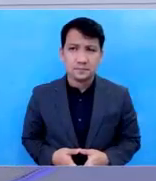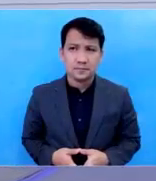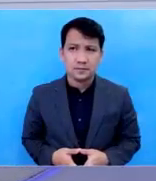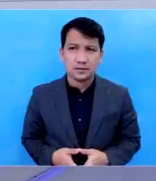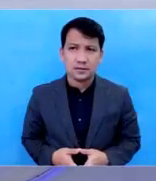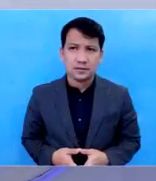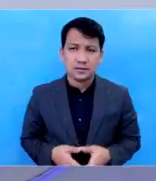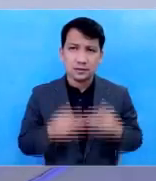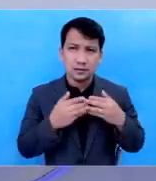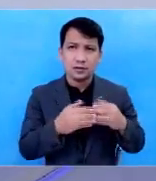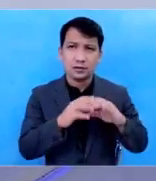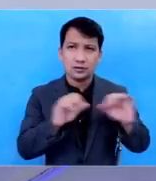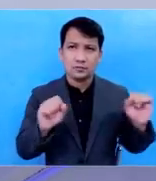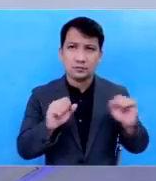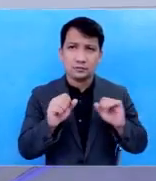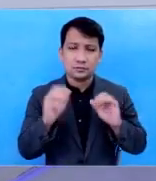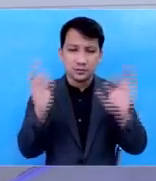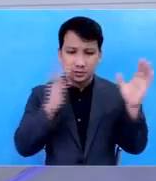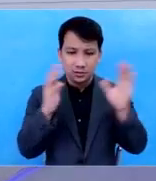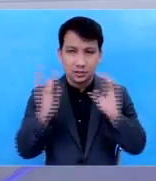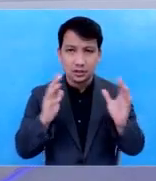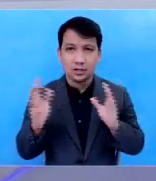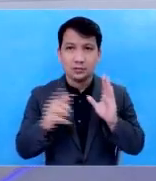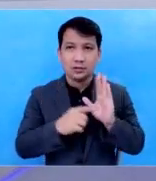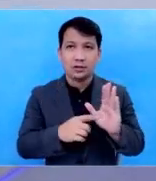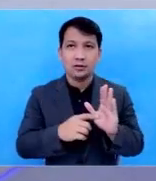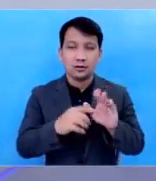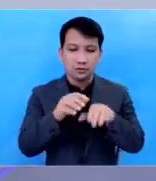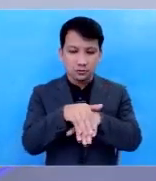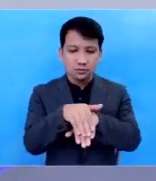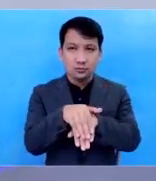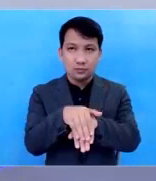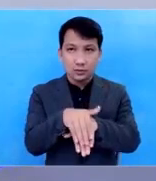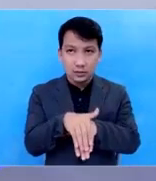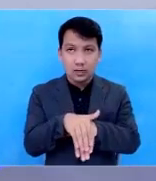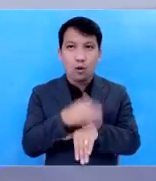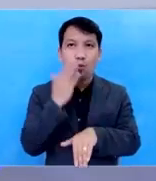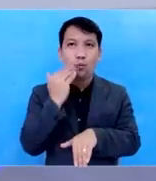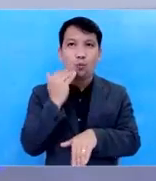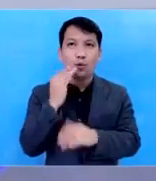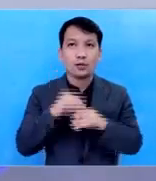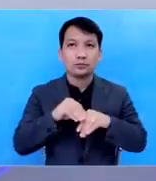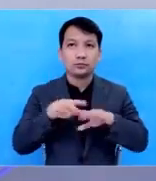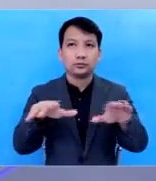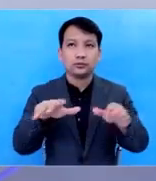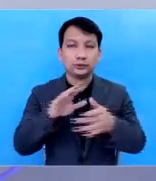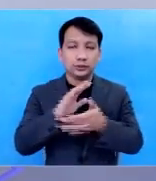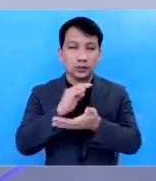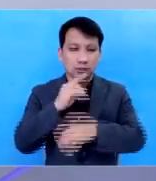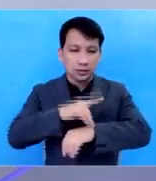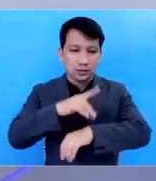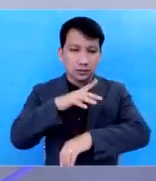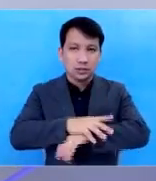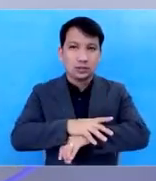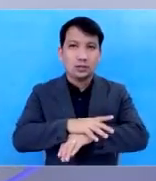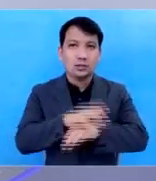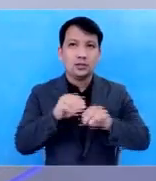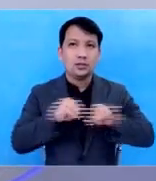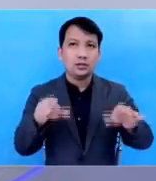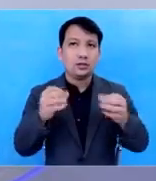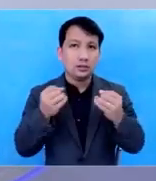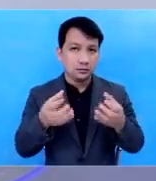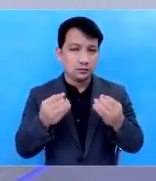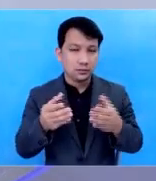Isinailalim na sa state of calamity ang Occidental Mindoro dahil sa dengue outbreak. Ang sinisisi sa pagdami ng